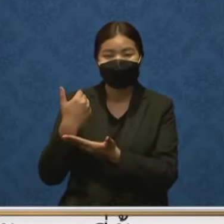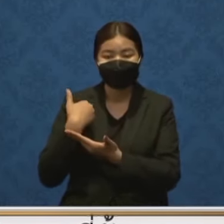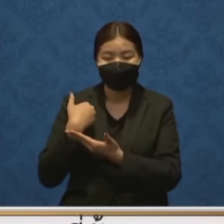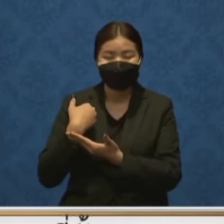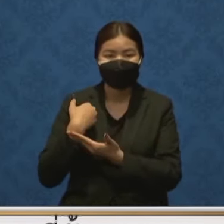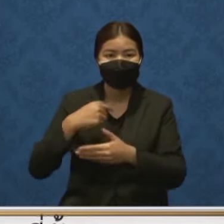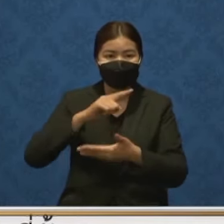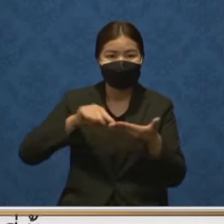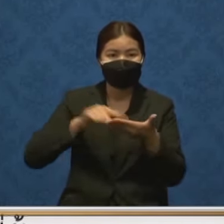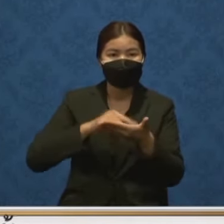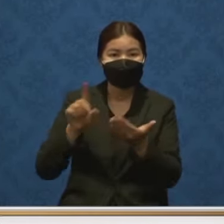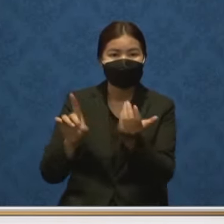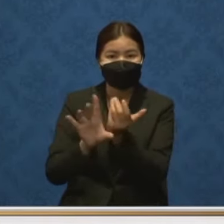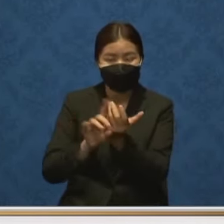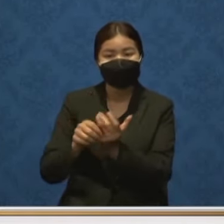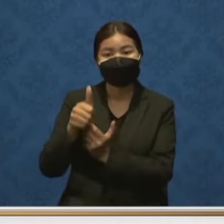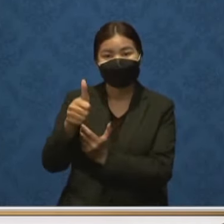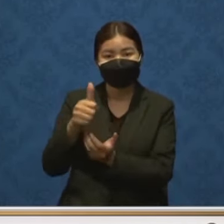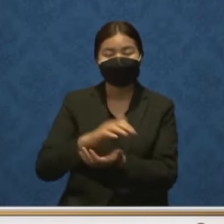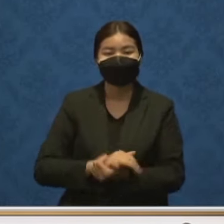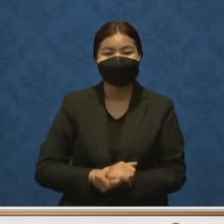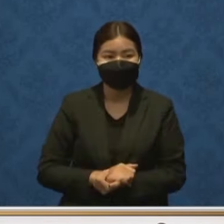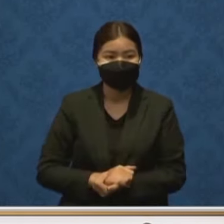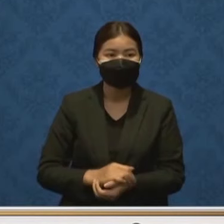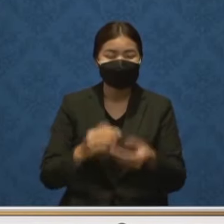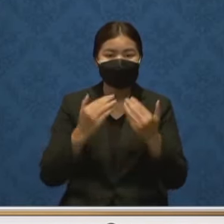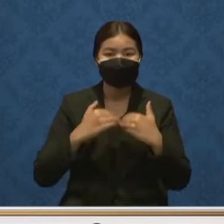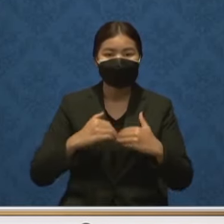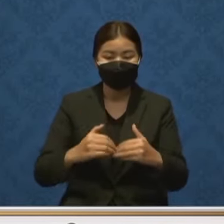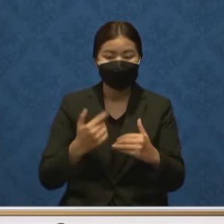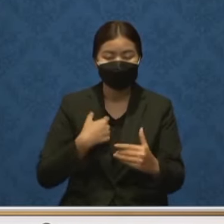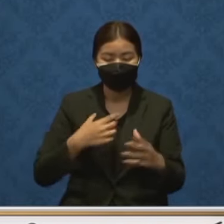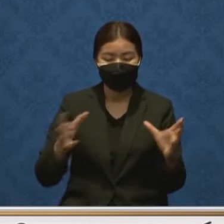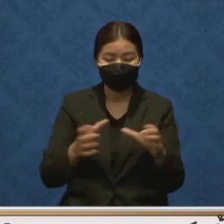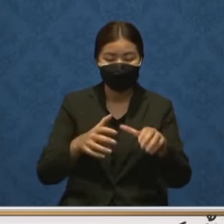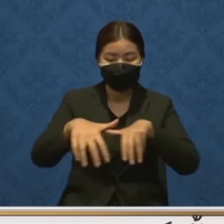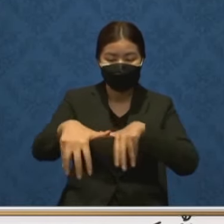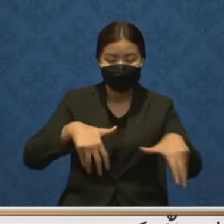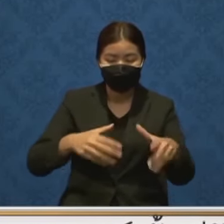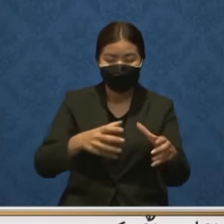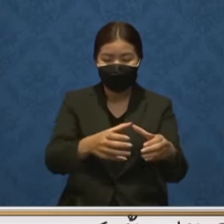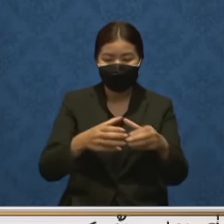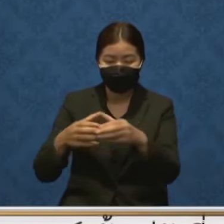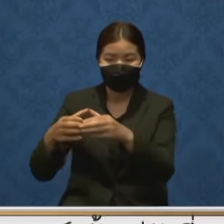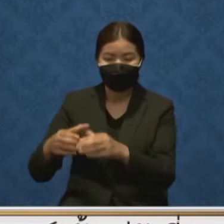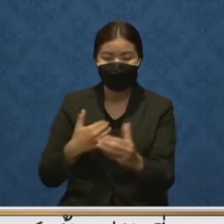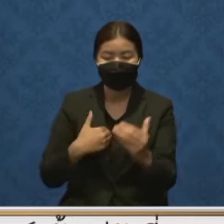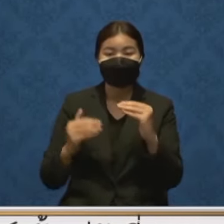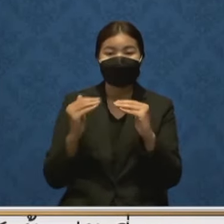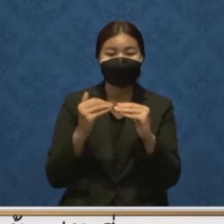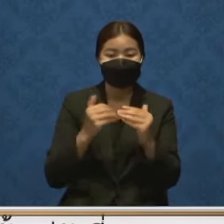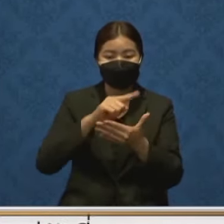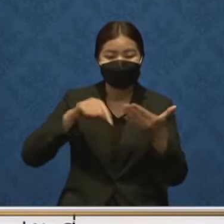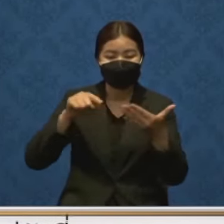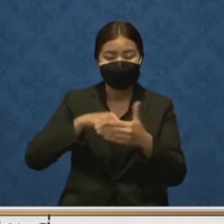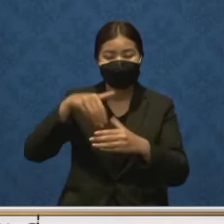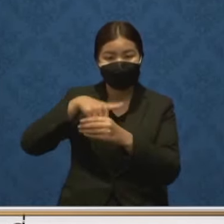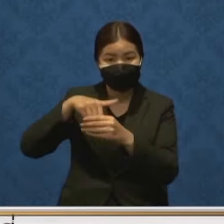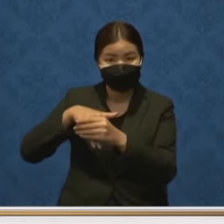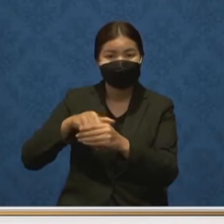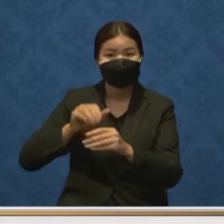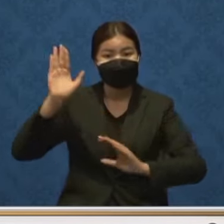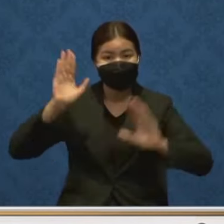ประสิทธิภาพนะคะข้อที่ 2คือการให้คนทุกกลุ่มได้เข้าถึงสิทธิการเลือกตั้งค่ะในหลายๆประเทศค่ะใน